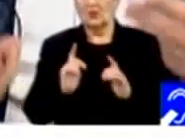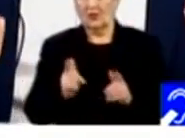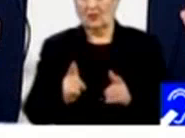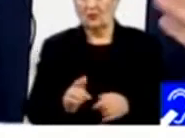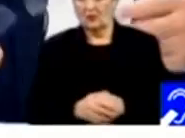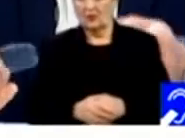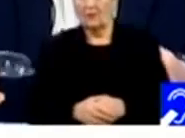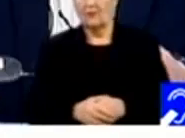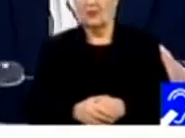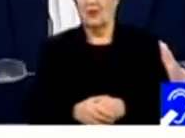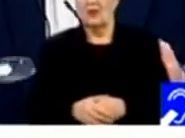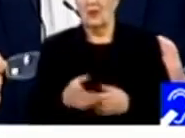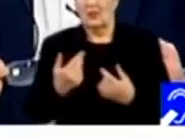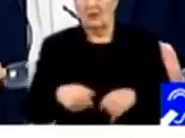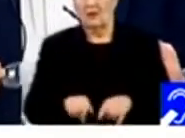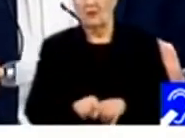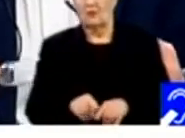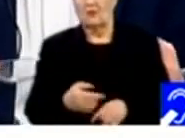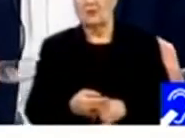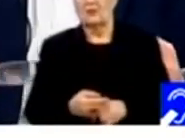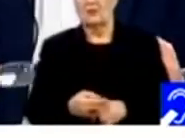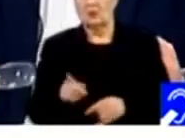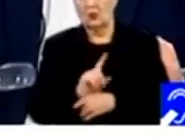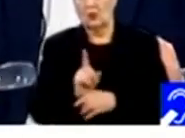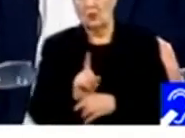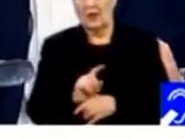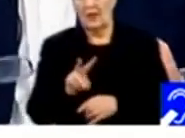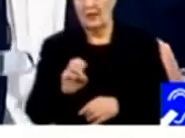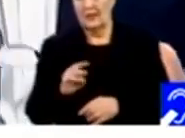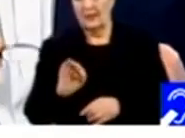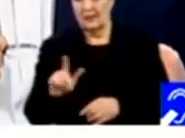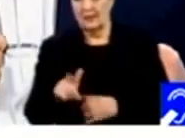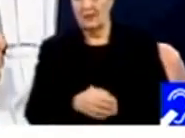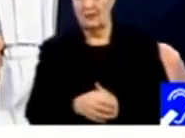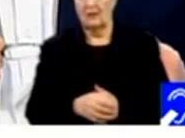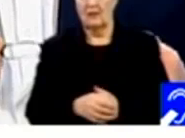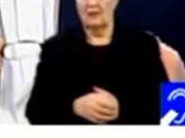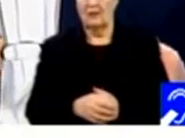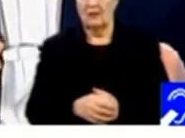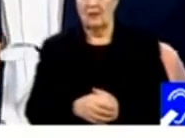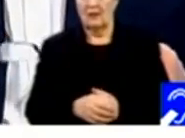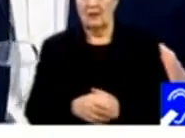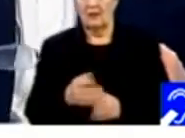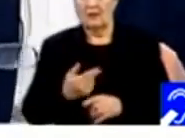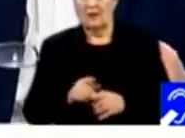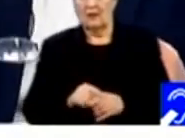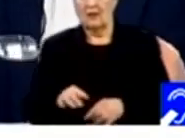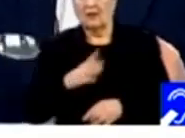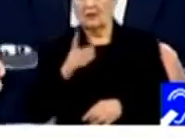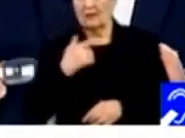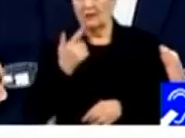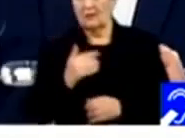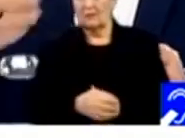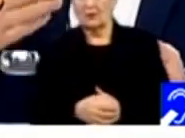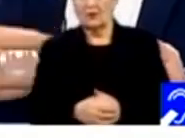dreptul meu la o anumită opțiune și mi-l manifest și, așa cum spunea un Nicolae Steinhardt, parcă spunea, sau mai